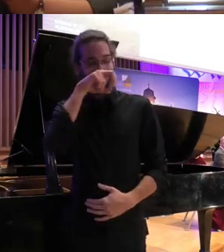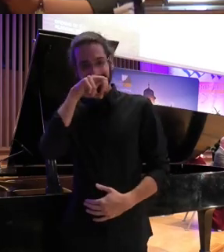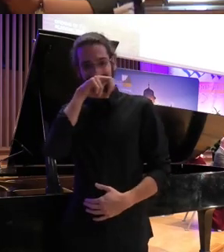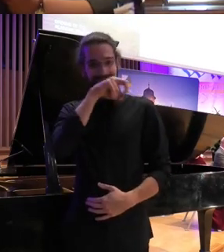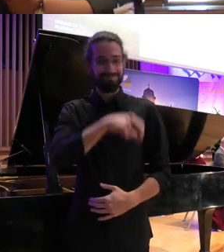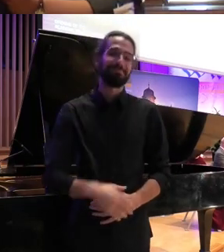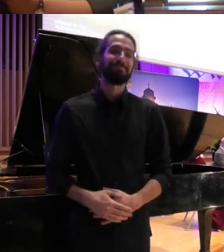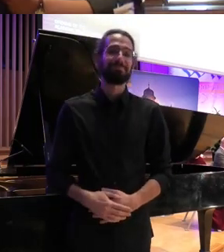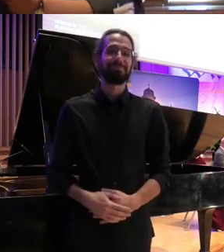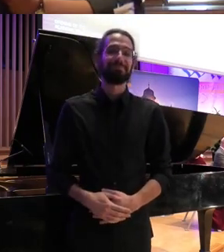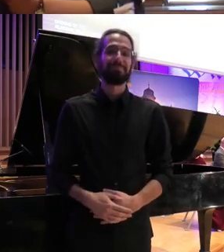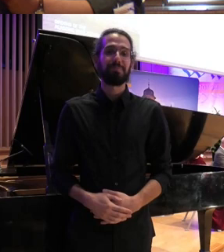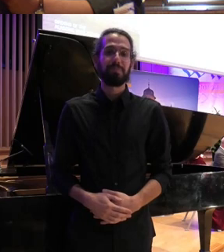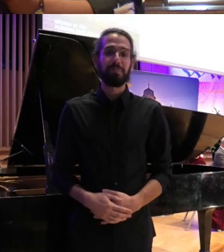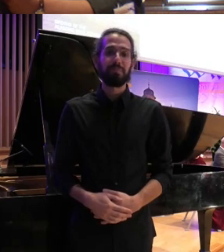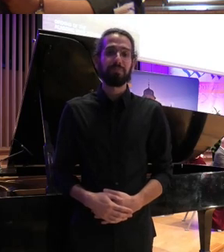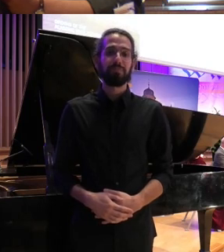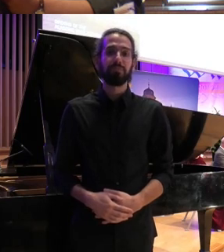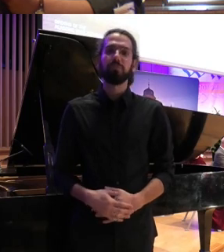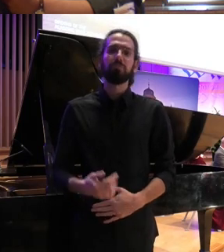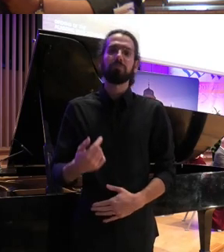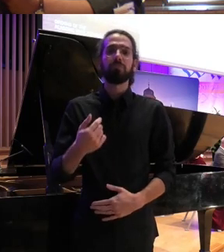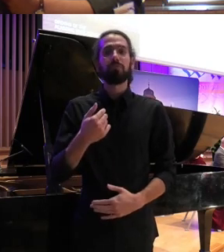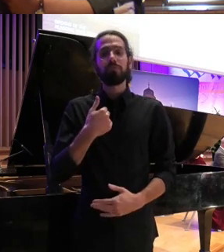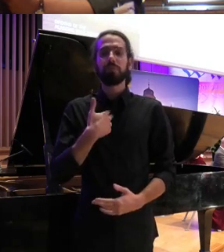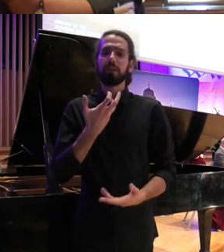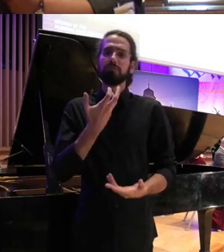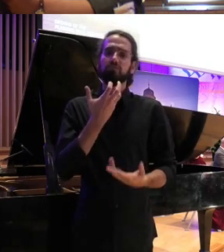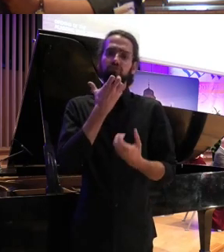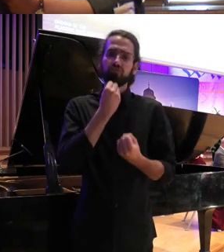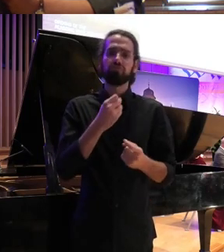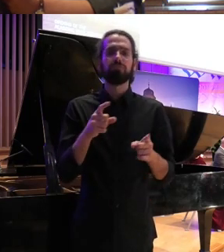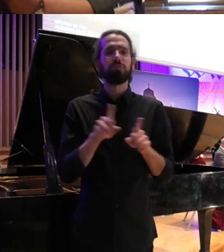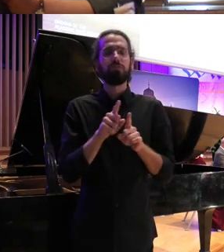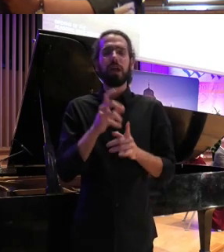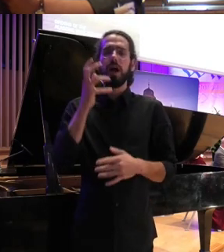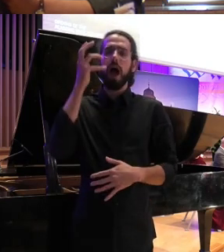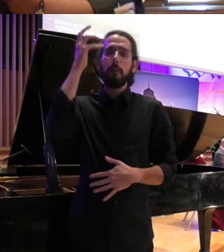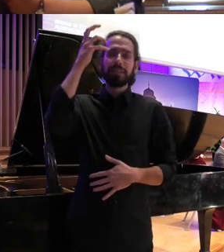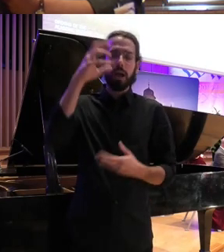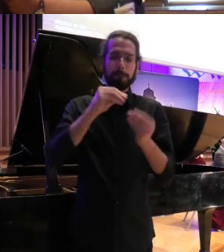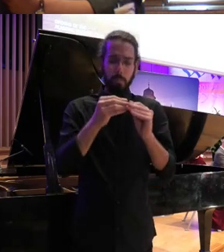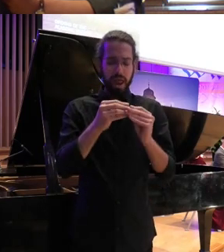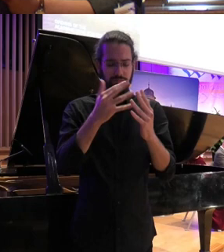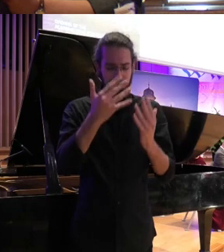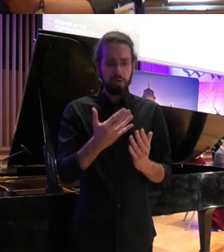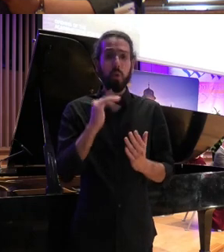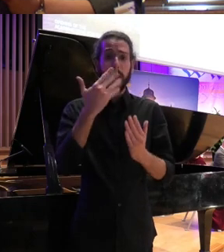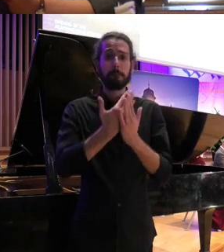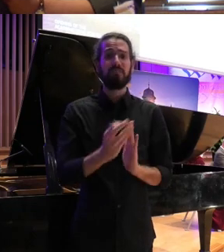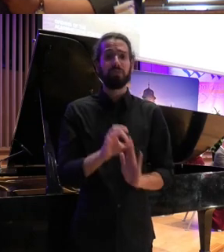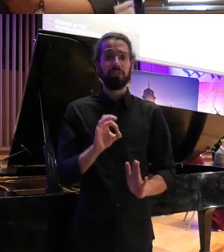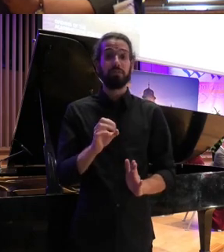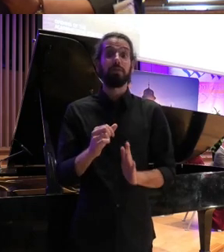genau, ich rechne in meiner Forschung nicht, sondern ich versuche Beweise zu führen, also irgendwie ganz strukturell abstrakte Probleme anzugehen. Und ganz lange war da